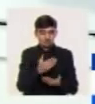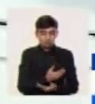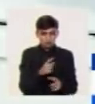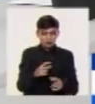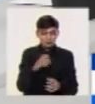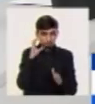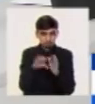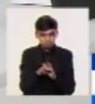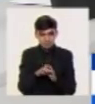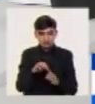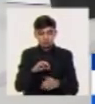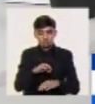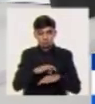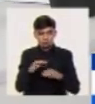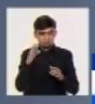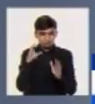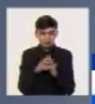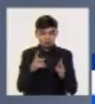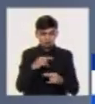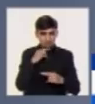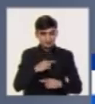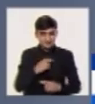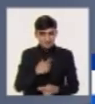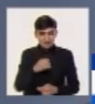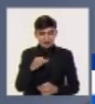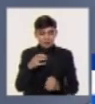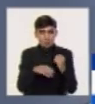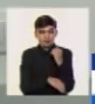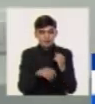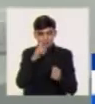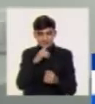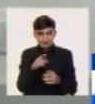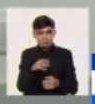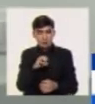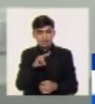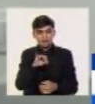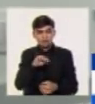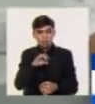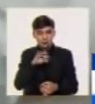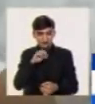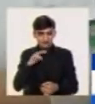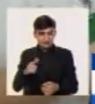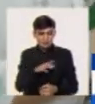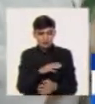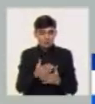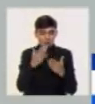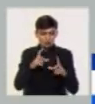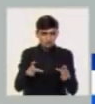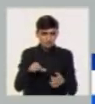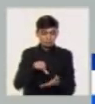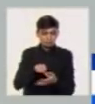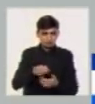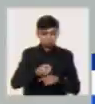сақтық шараларын күшейтуі, дейді мамандар. Өйткені соңғы айдағы мониторинг жұмыстары нәтижесінде індет келіккендердің басым көбі той-томалақ